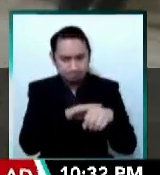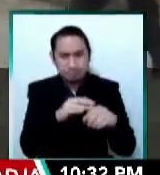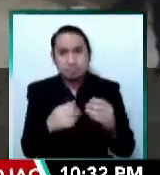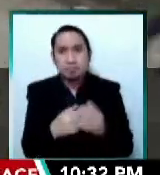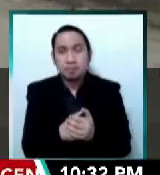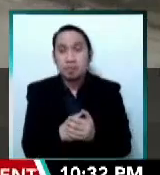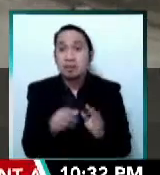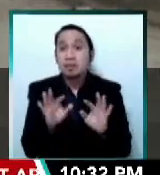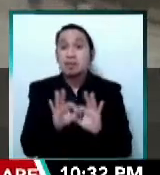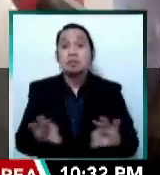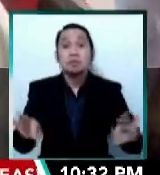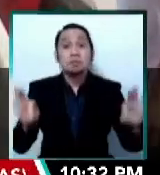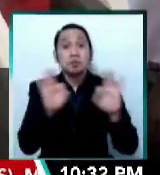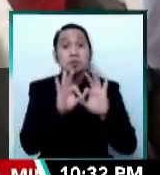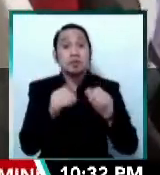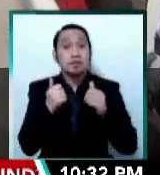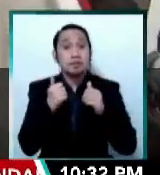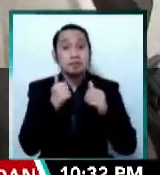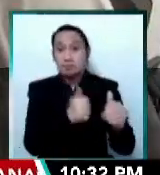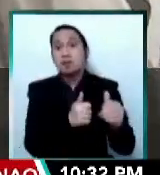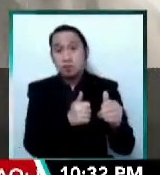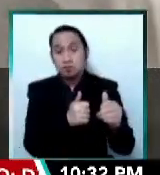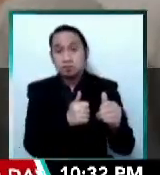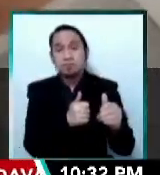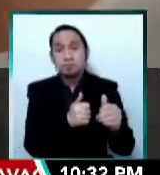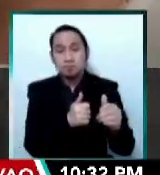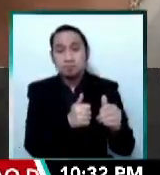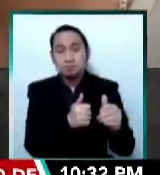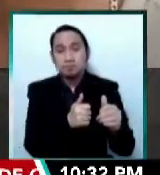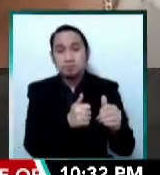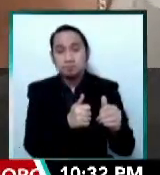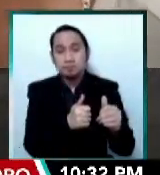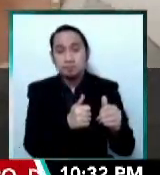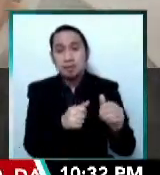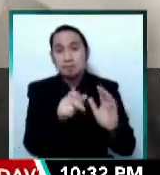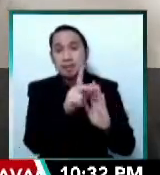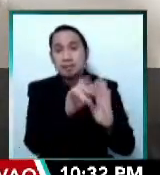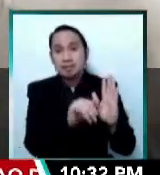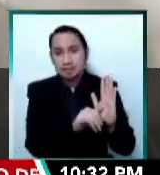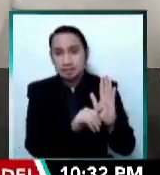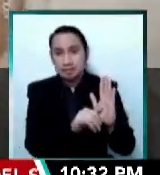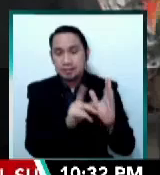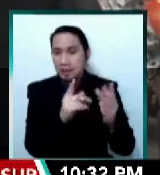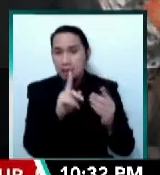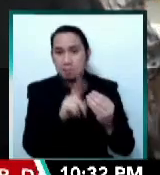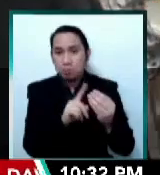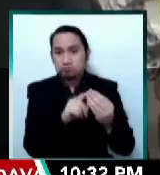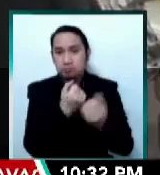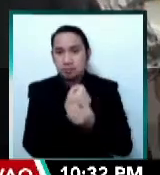Importante ang pagsunod sa minimum health protocols.